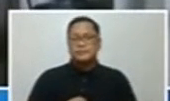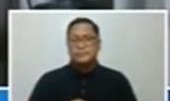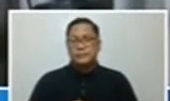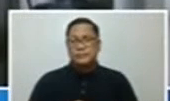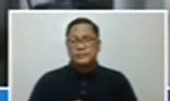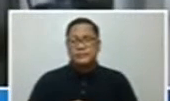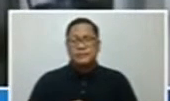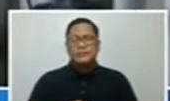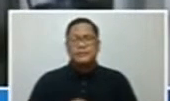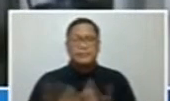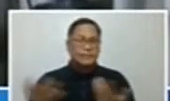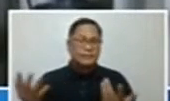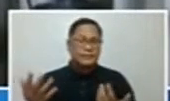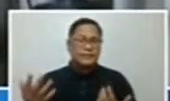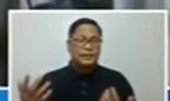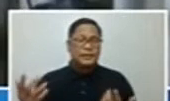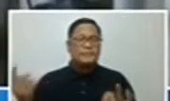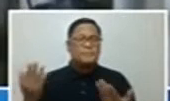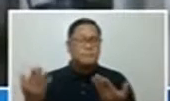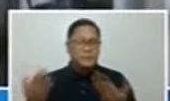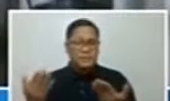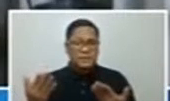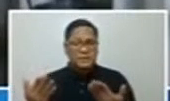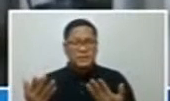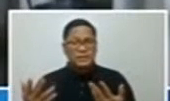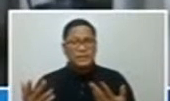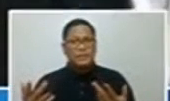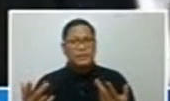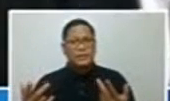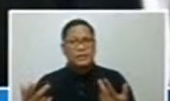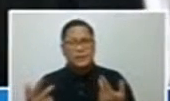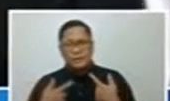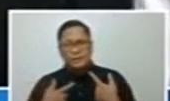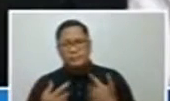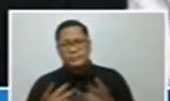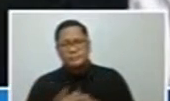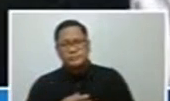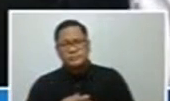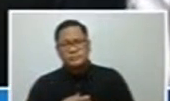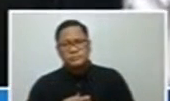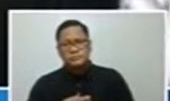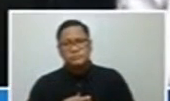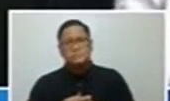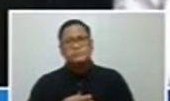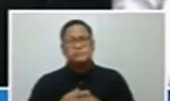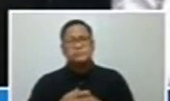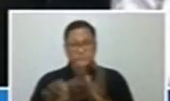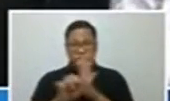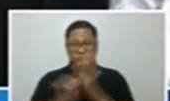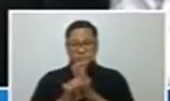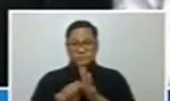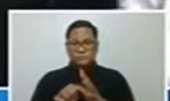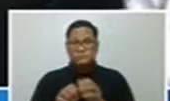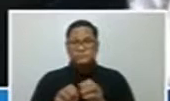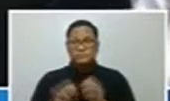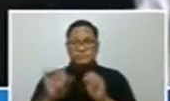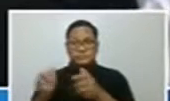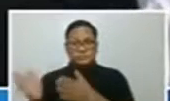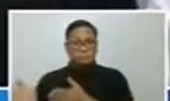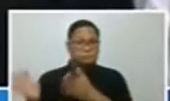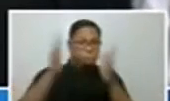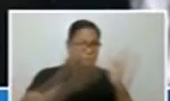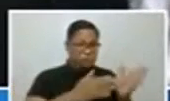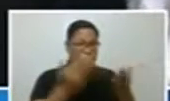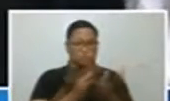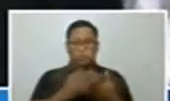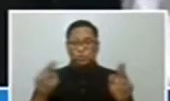yan probably next week. Maraming salamat po sa inyong panahon, DILG Secretary Anyo. Mabuhay po kayo at